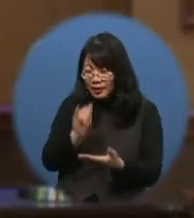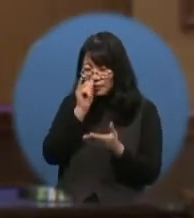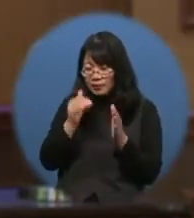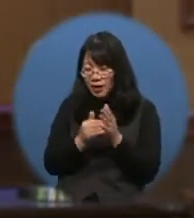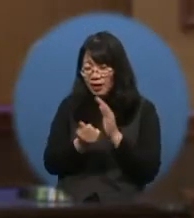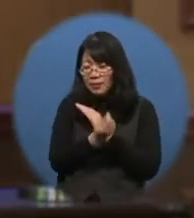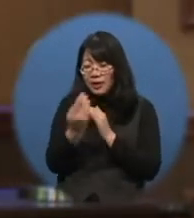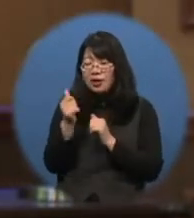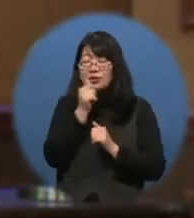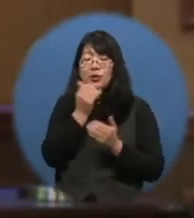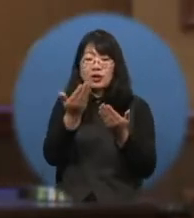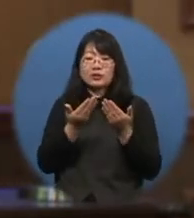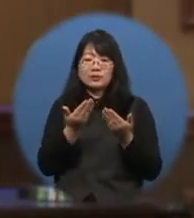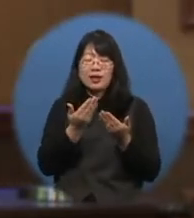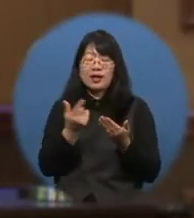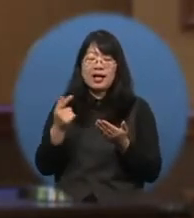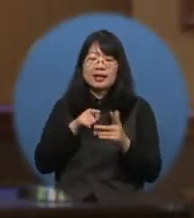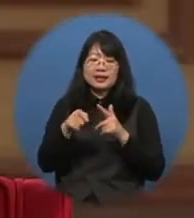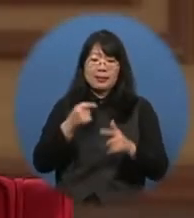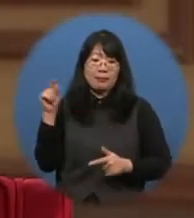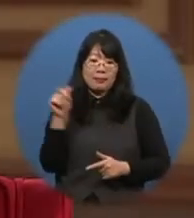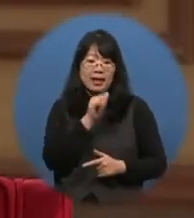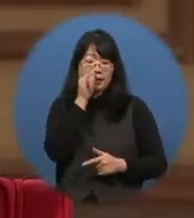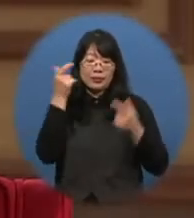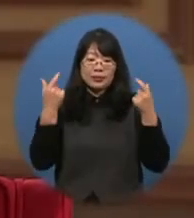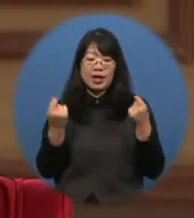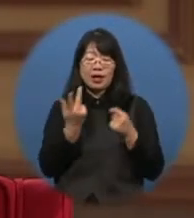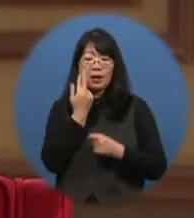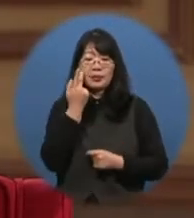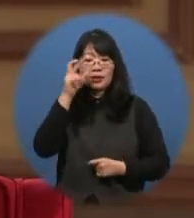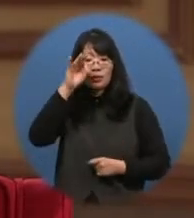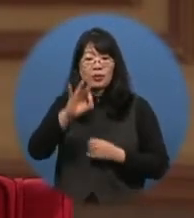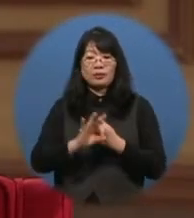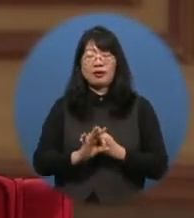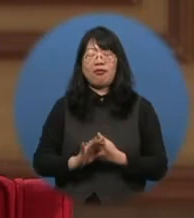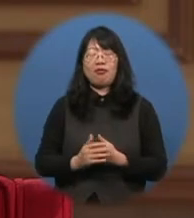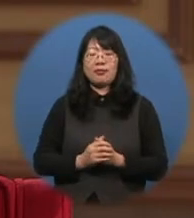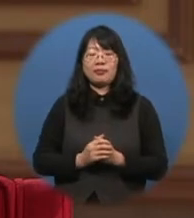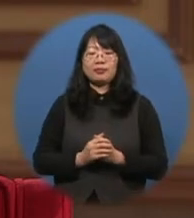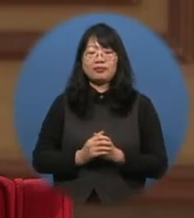가지 소개해 주시면 네. 이해가 빠를 것 같은데. 뭐, 미국에 이제,